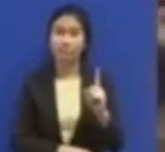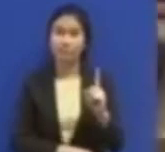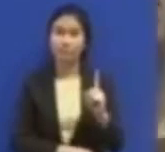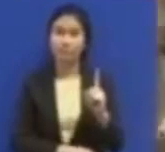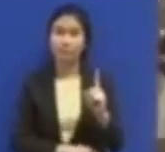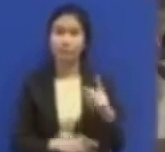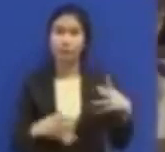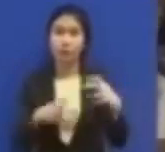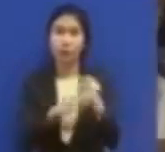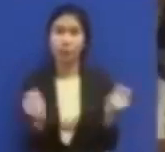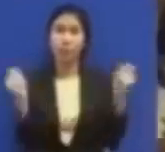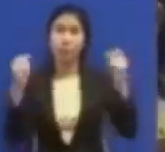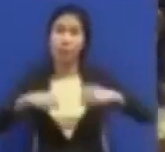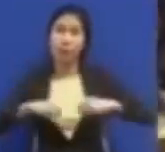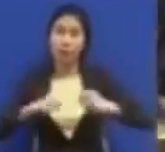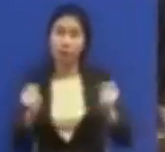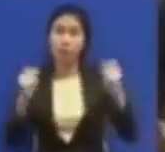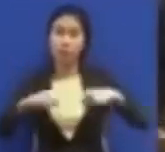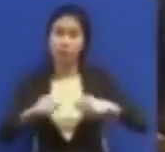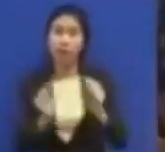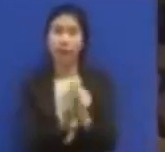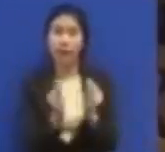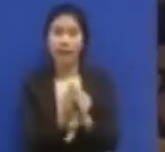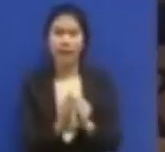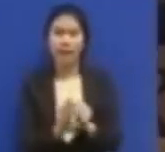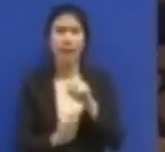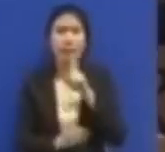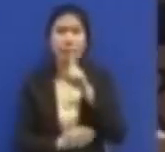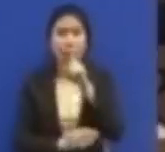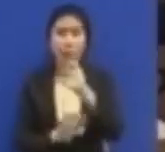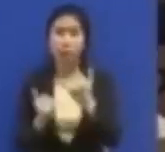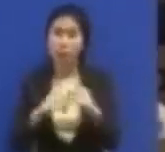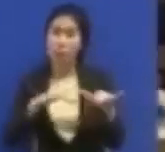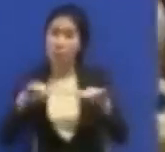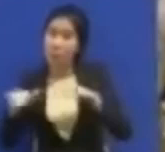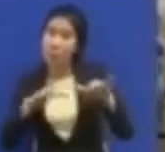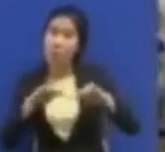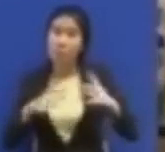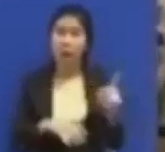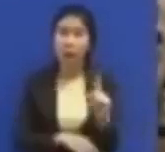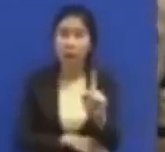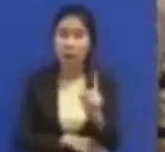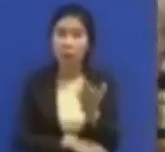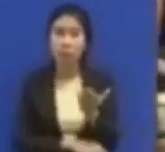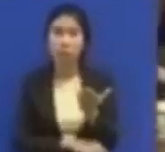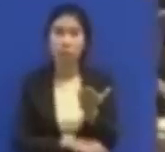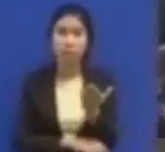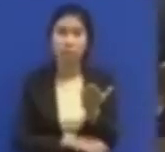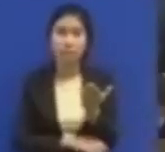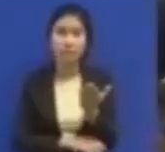ยก็คงจะพอมั้งครับท่านวนอครับพอฟัง